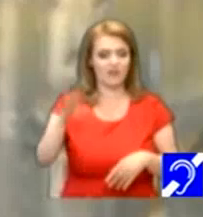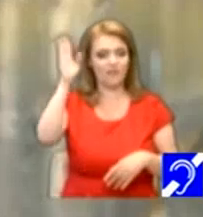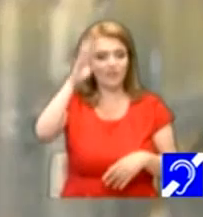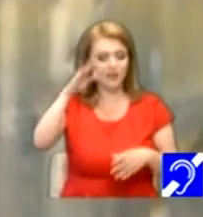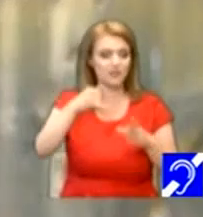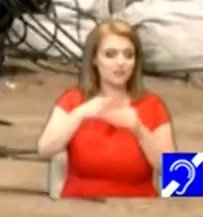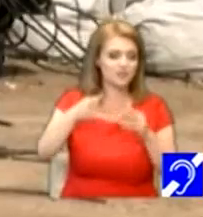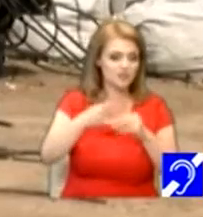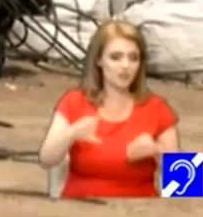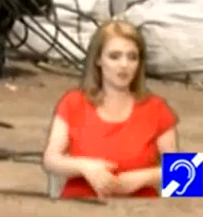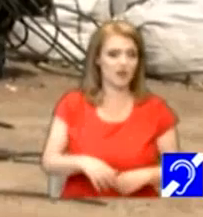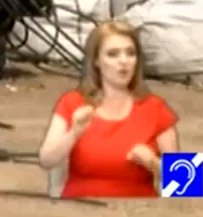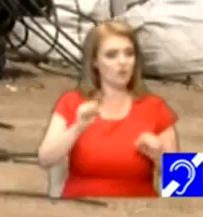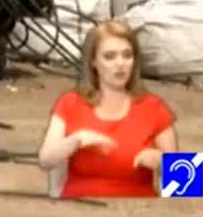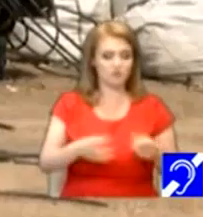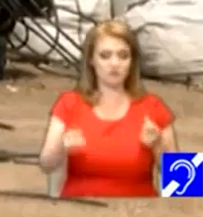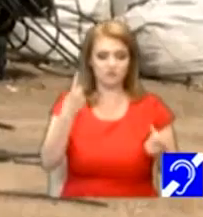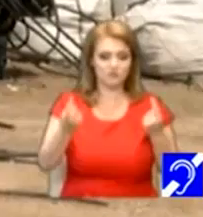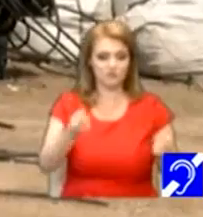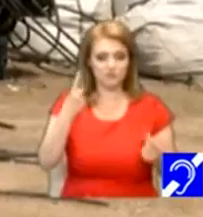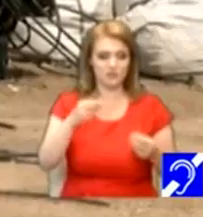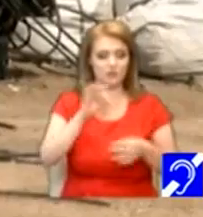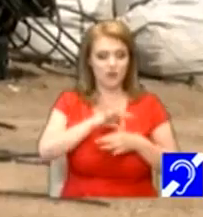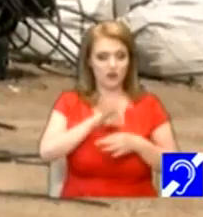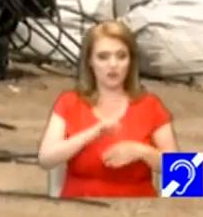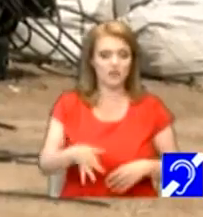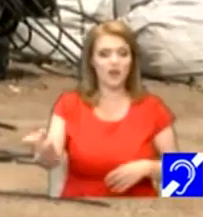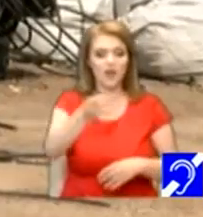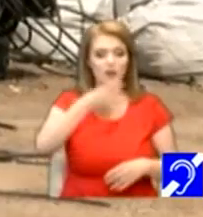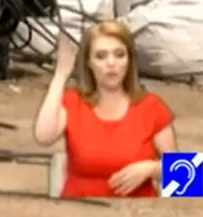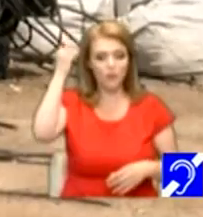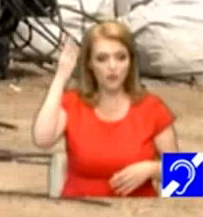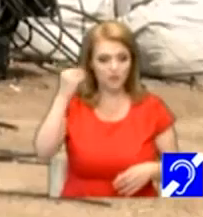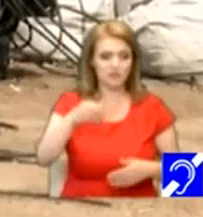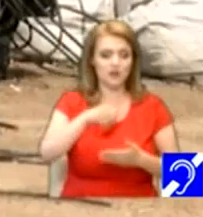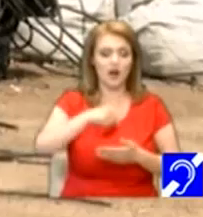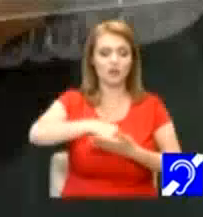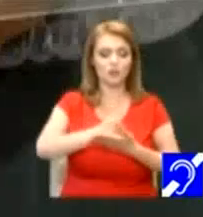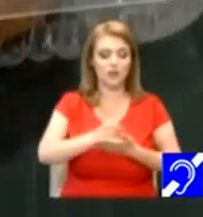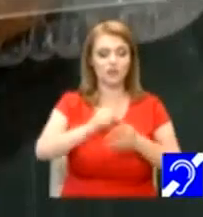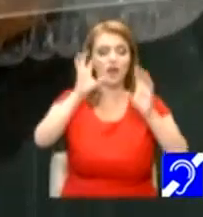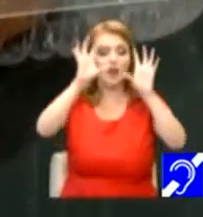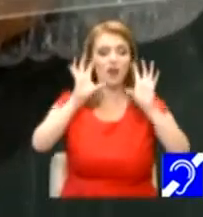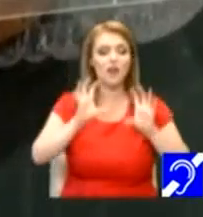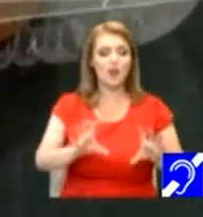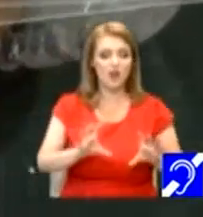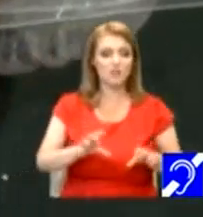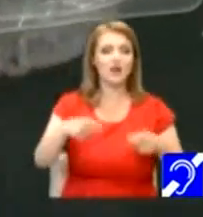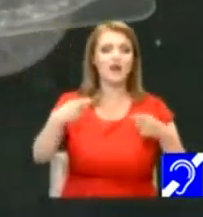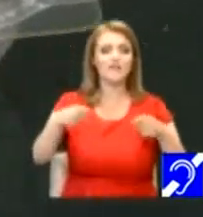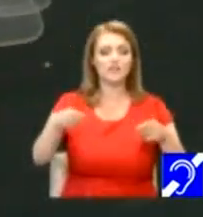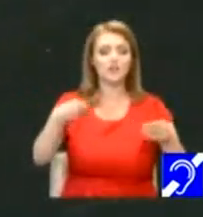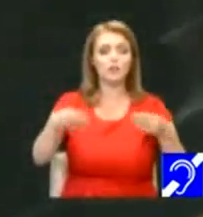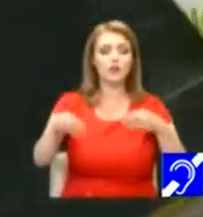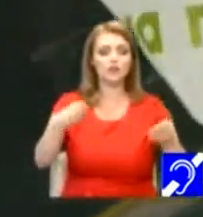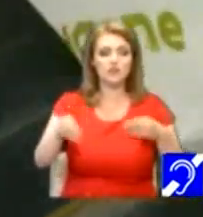activitatea hormonală și poate duce la infertilitate. În 2019, Republica Moldova a adoptat legea care interzice vânzarea pungilor și a veselei